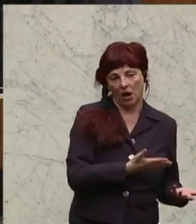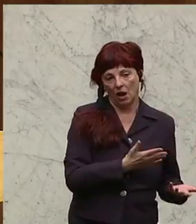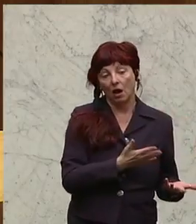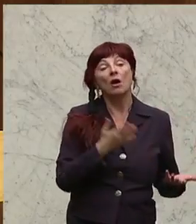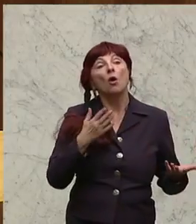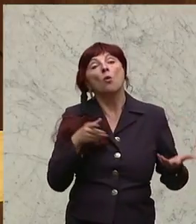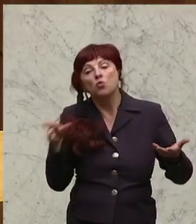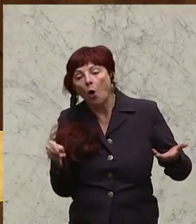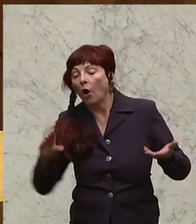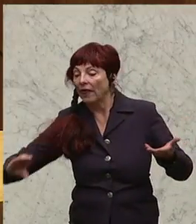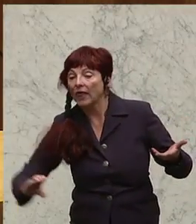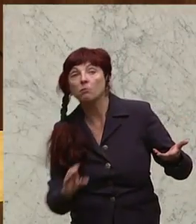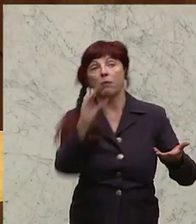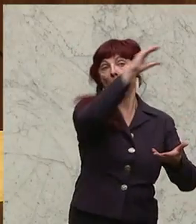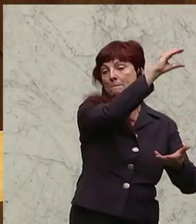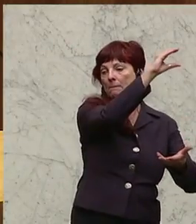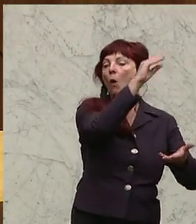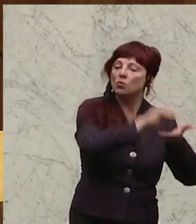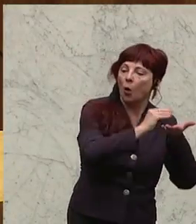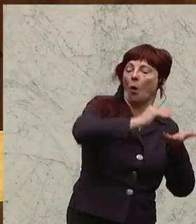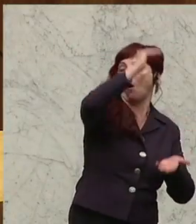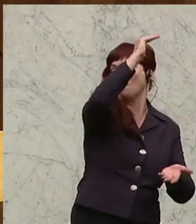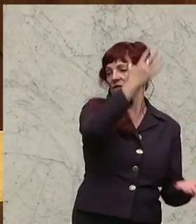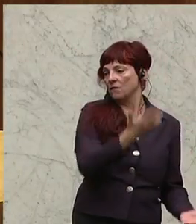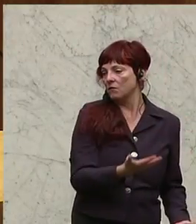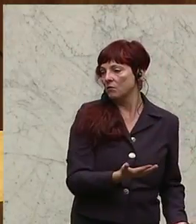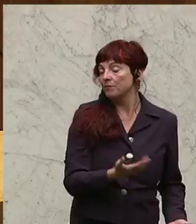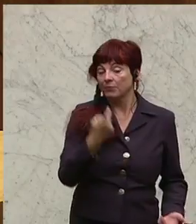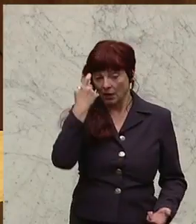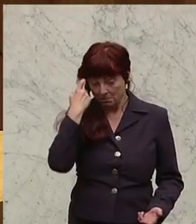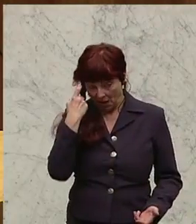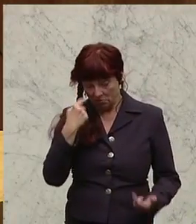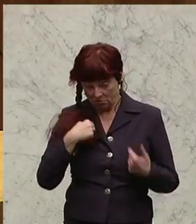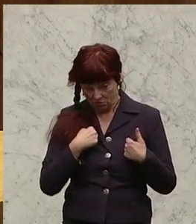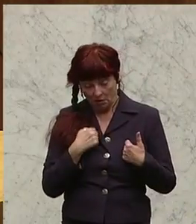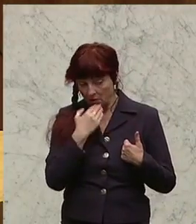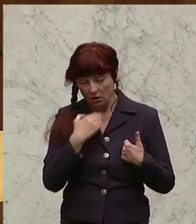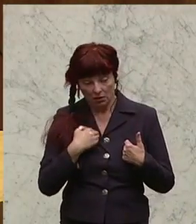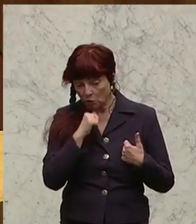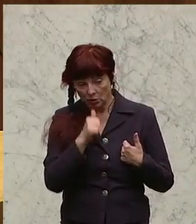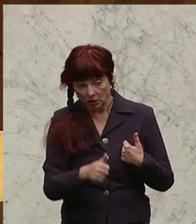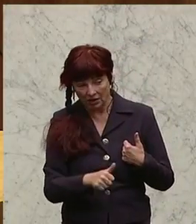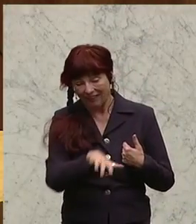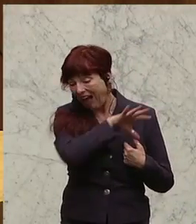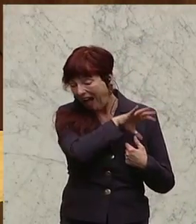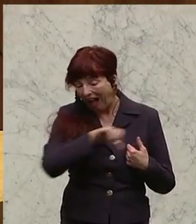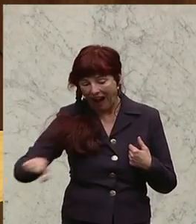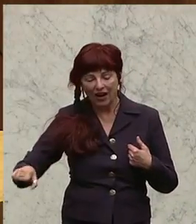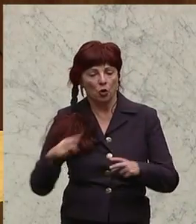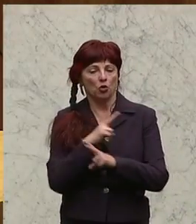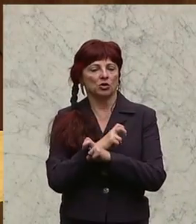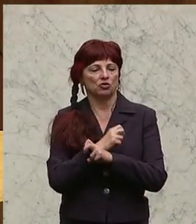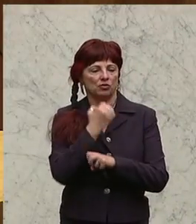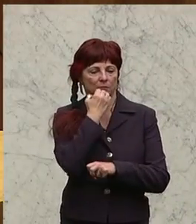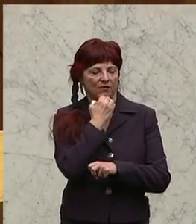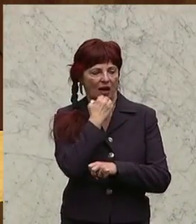diese Schieflage natürlich noch verschärfen. Und deswegen sage ich, ich möchte nicht, dass alle österreichischen Privatsender, und das